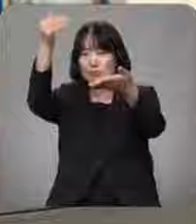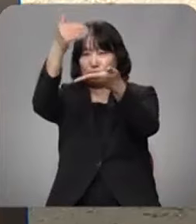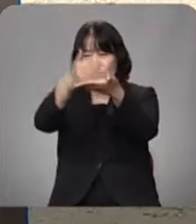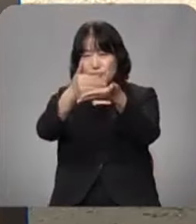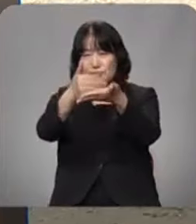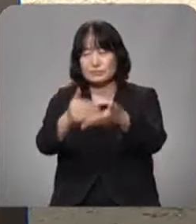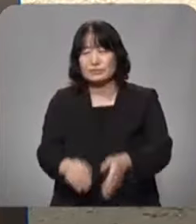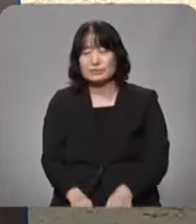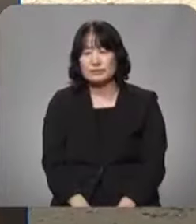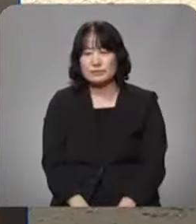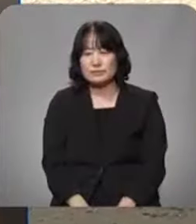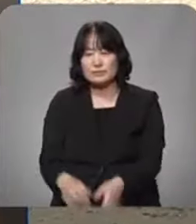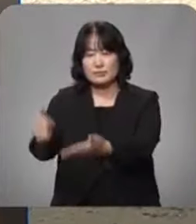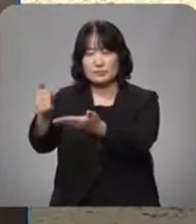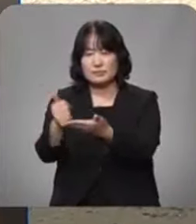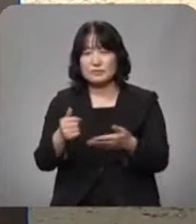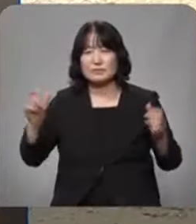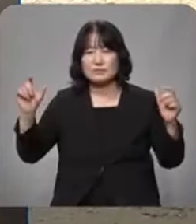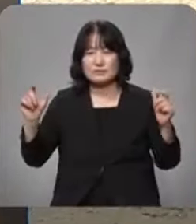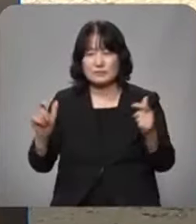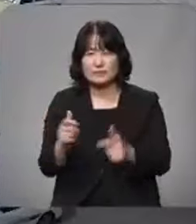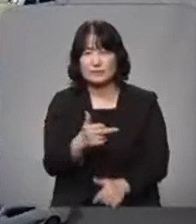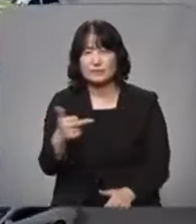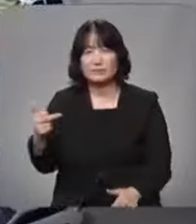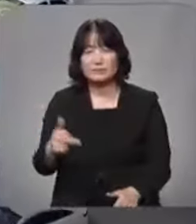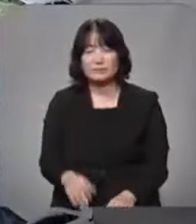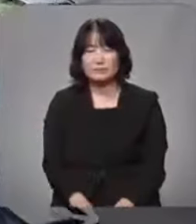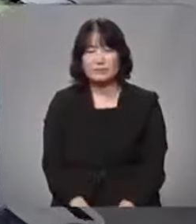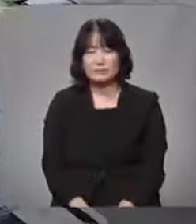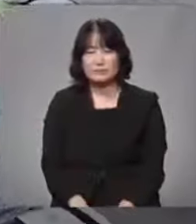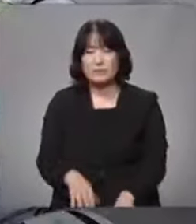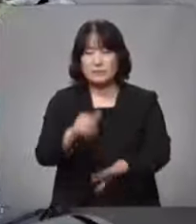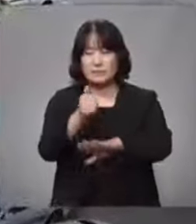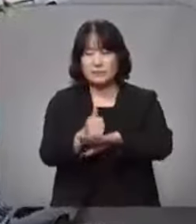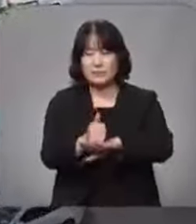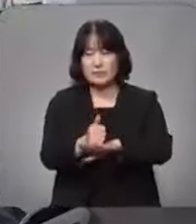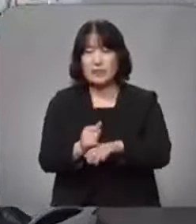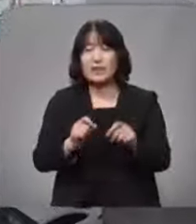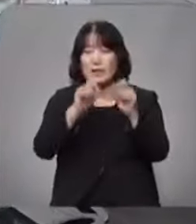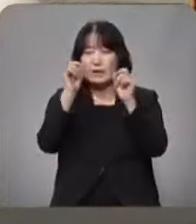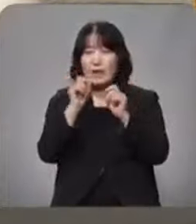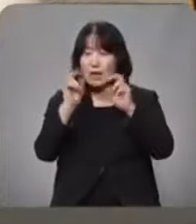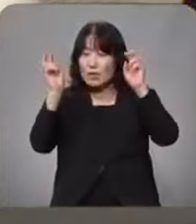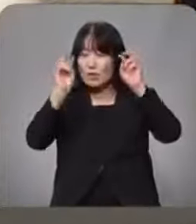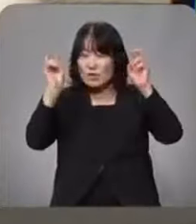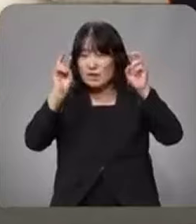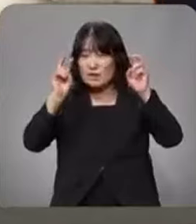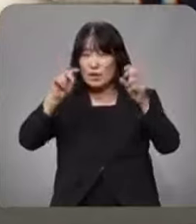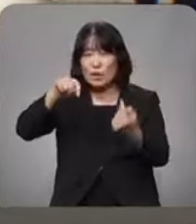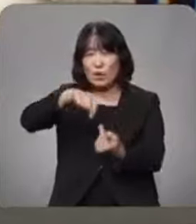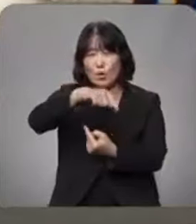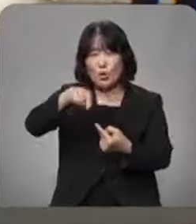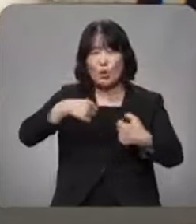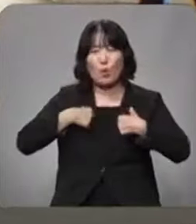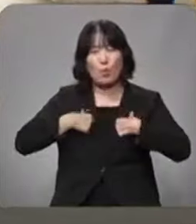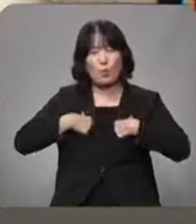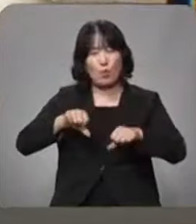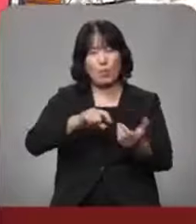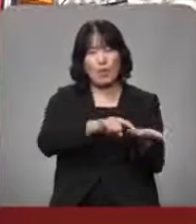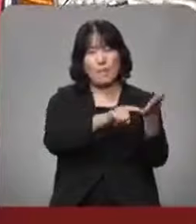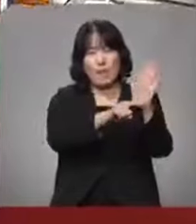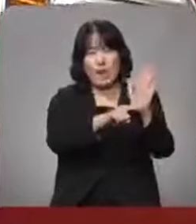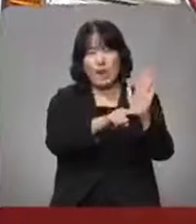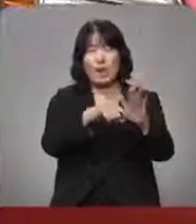폐쇄됐습니다. 이용객이 크게 줄었기 때문입니다. 결국 민간 사업자는 터미널 운영을 포기하겠다고 나섰습니다.